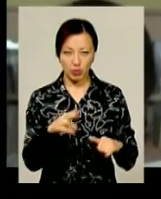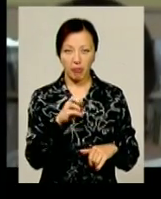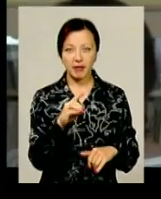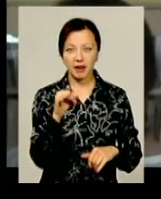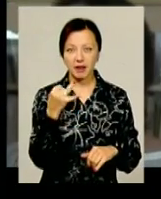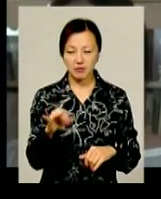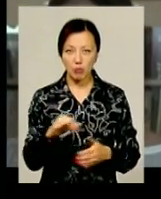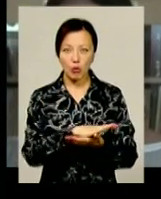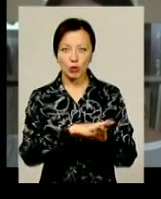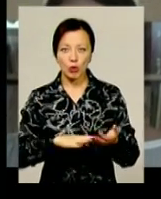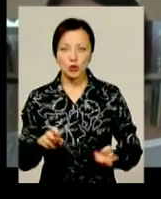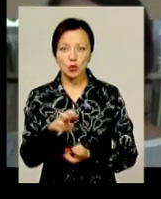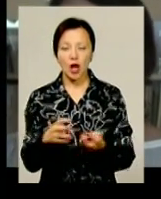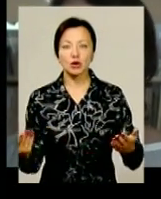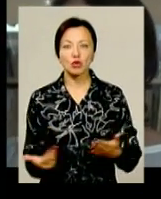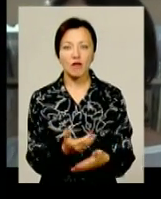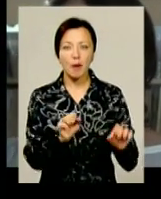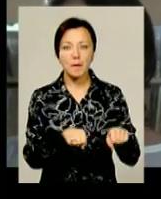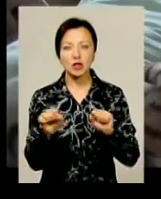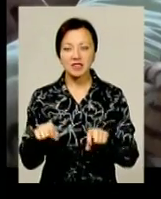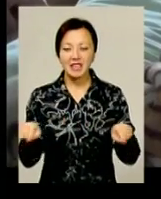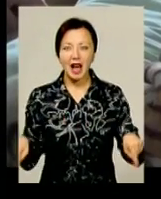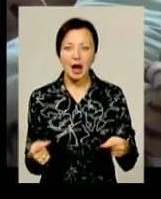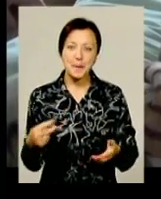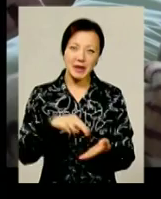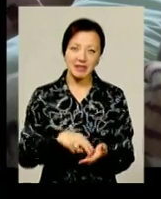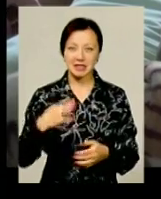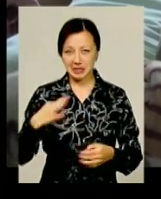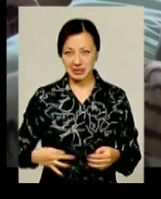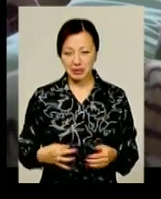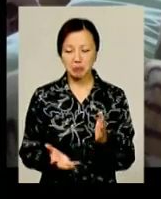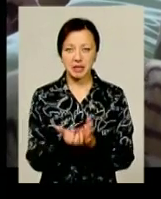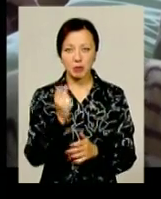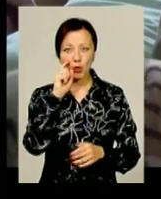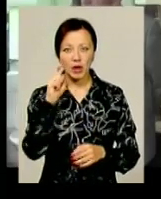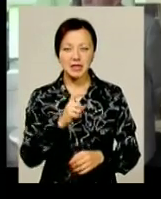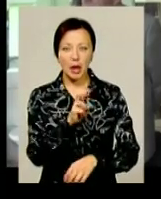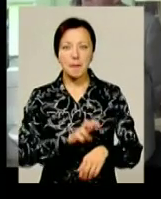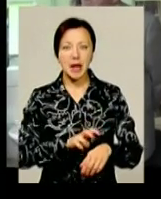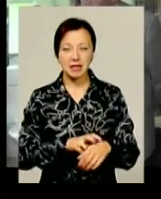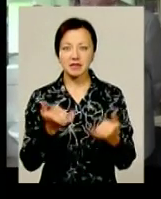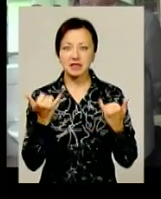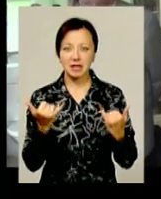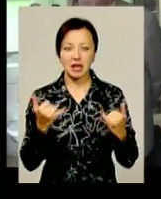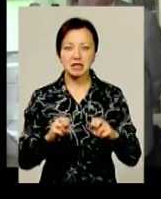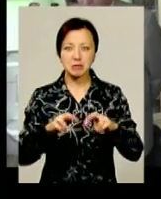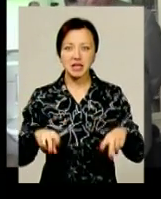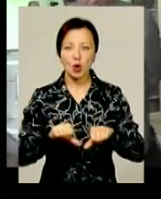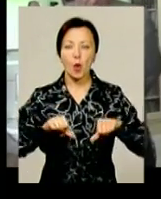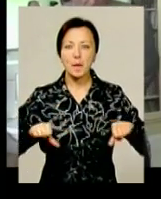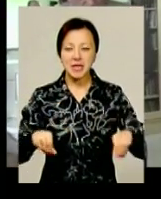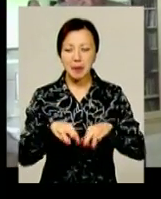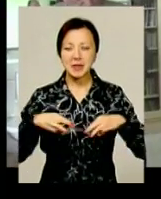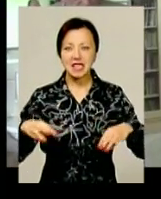він продовжує шукати все нові можливості для реабілітації сина. Цього разу вже за підтримки українських медиків. Наразі спецкомісія